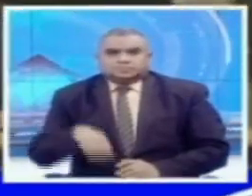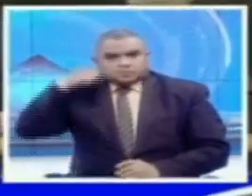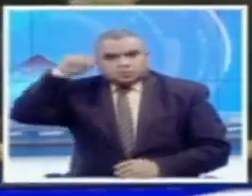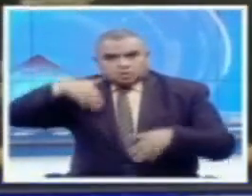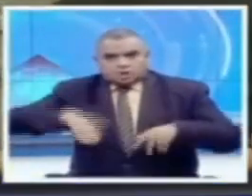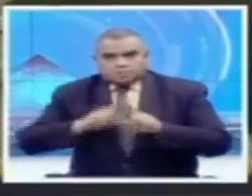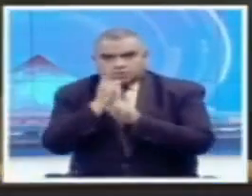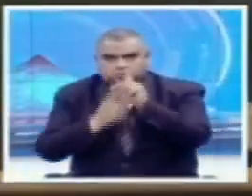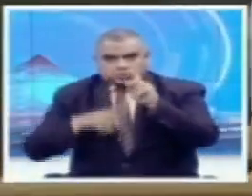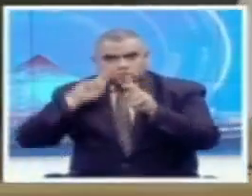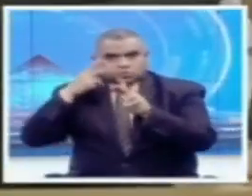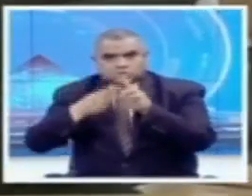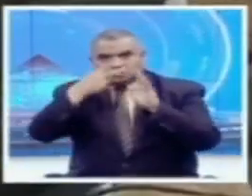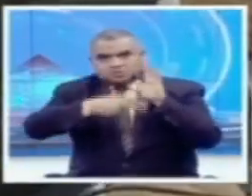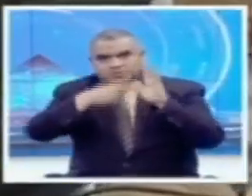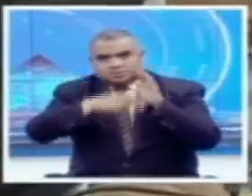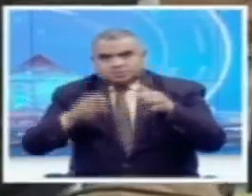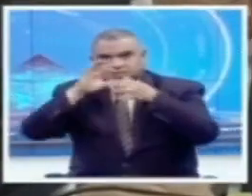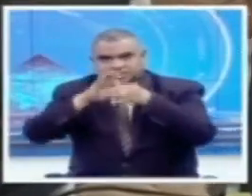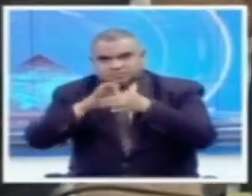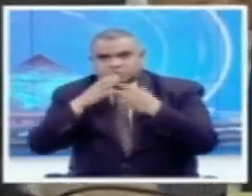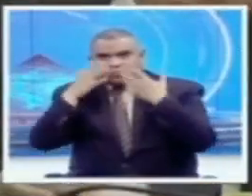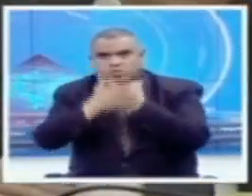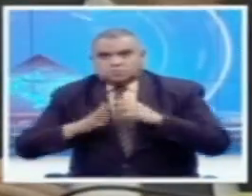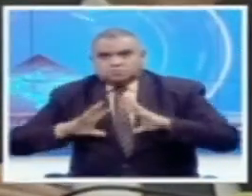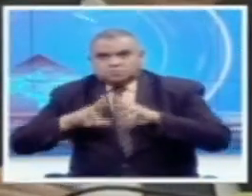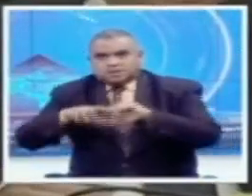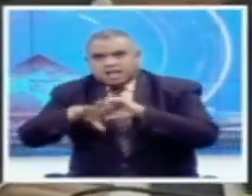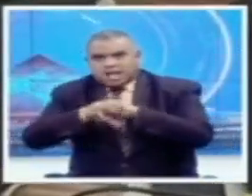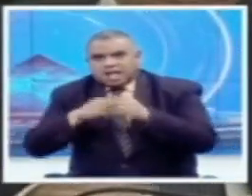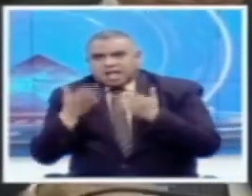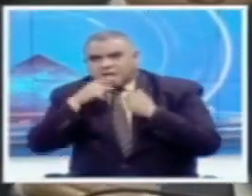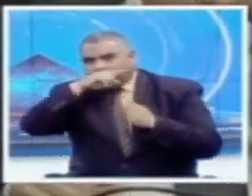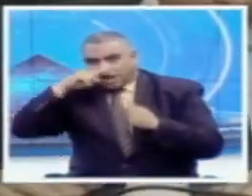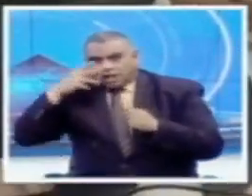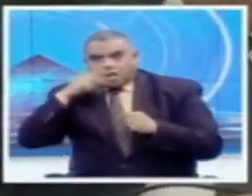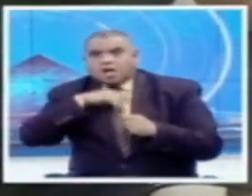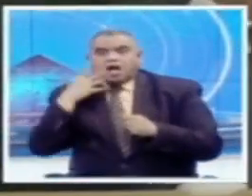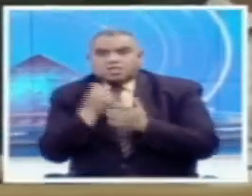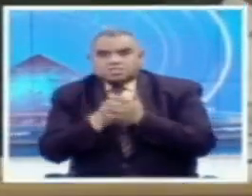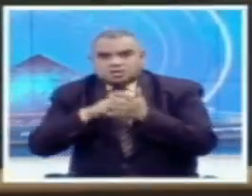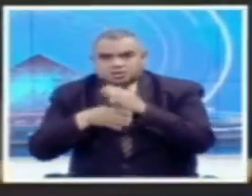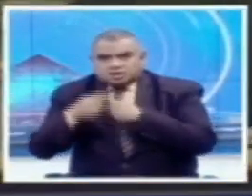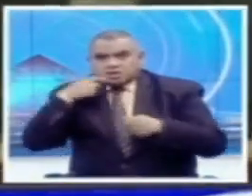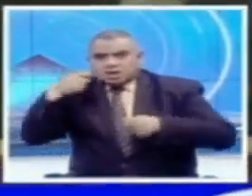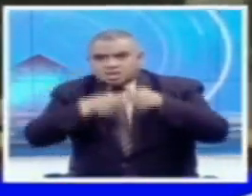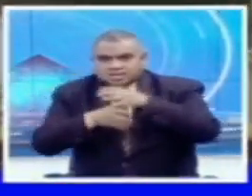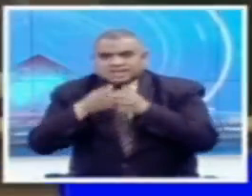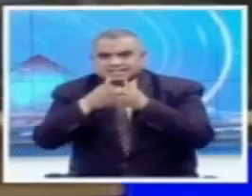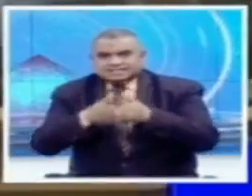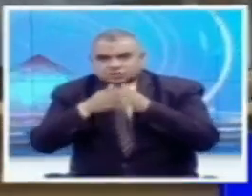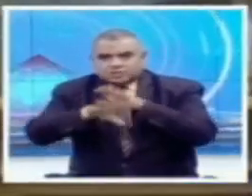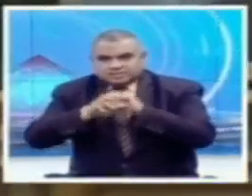رئيس الوزراء يشهد توقيع اتفاقيتي تطوير مشروع لإنتاج الهيدروجين الأخضر في المنطقة الاقتصادية لقناة